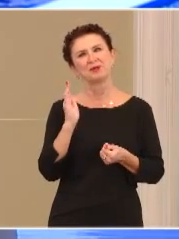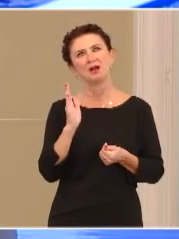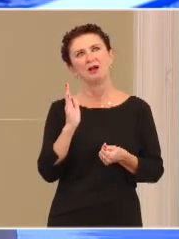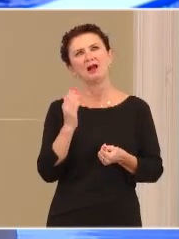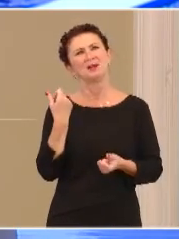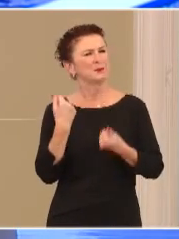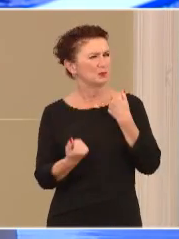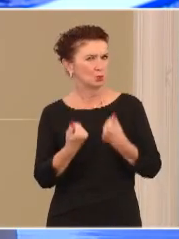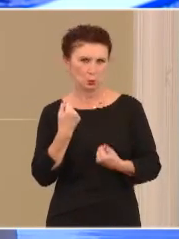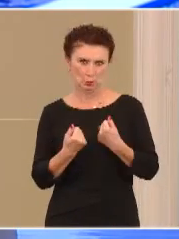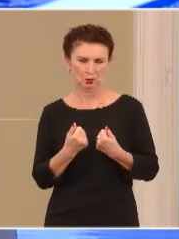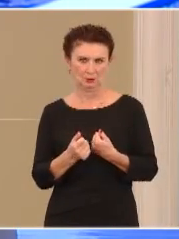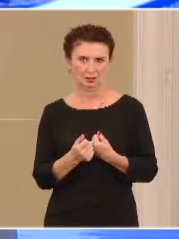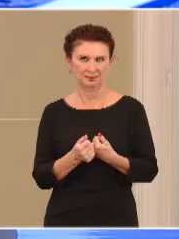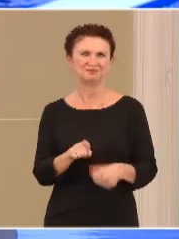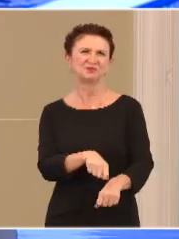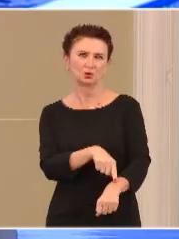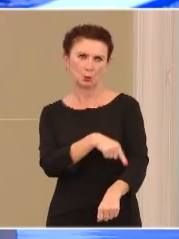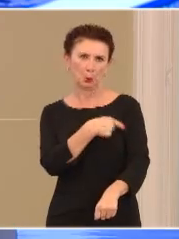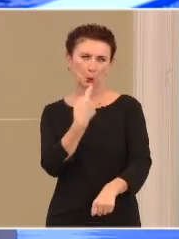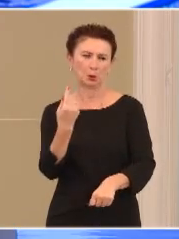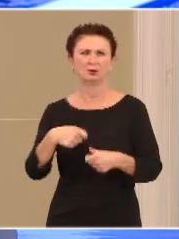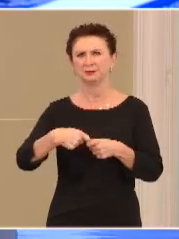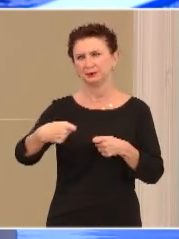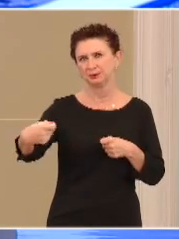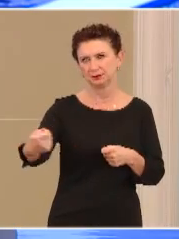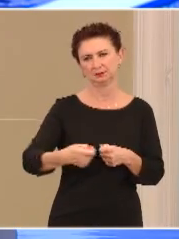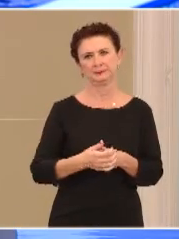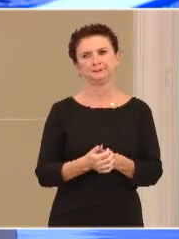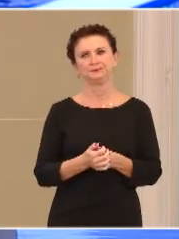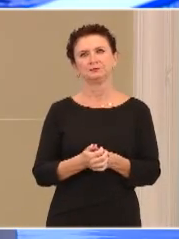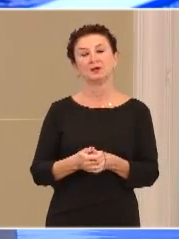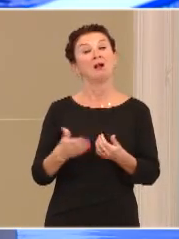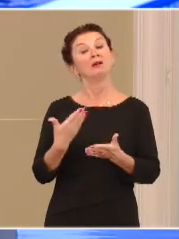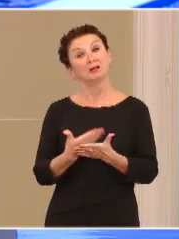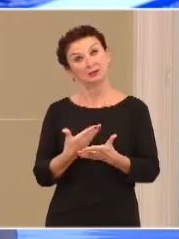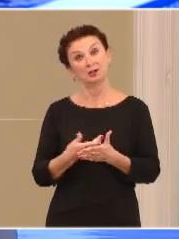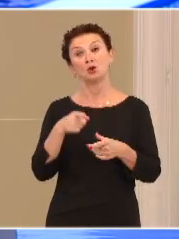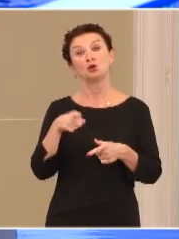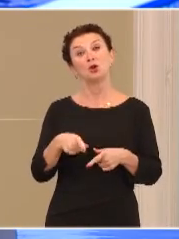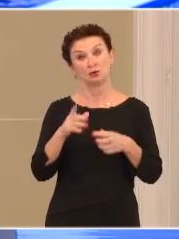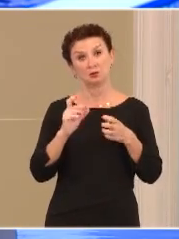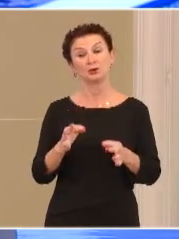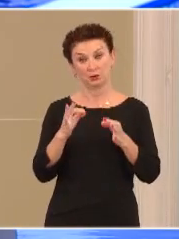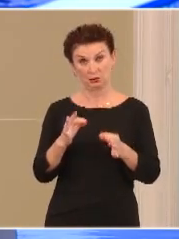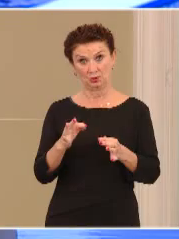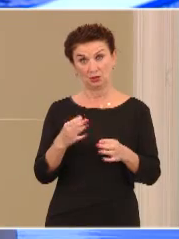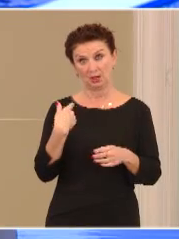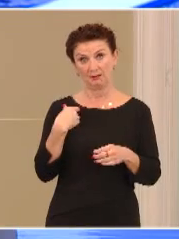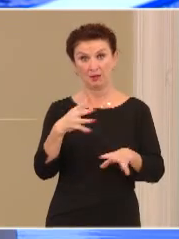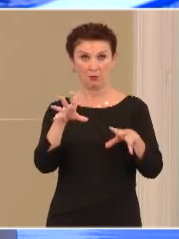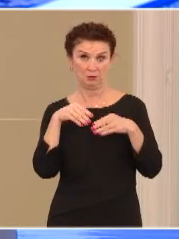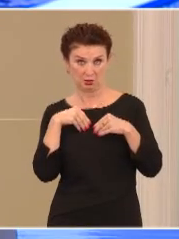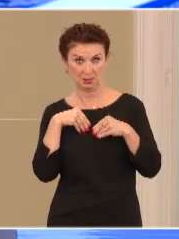było trudne. Ten scenariusz był dłuższy, stąd ten, któryśmy dzisiaj zaprezentowali na